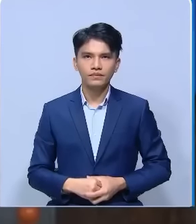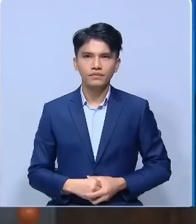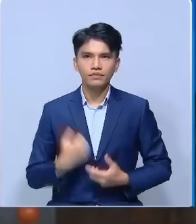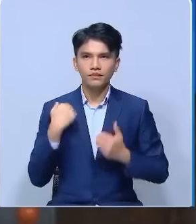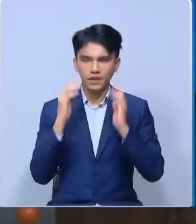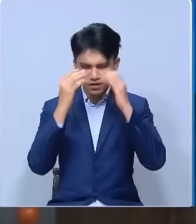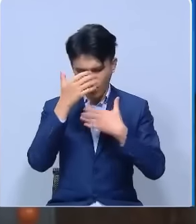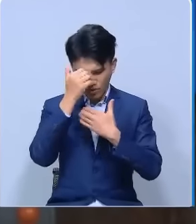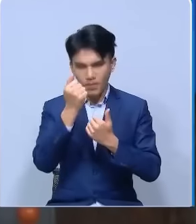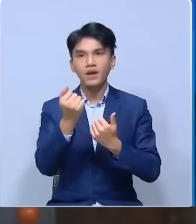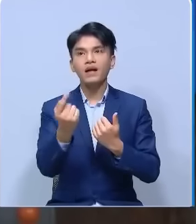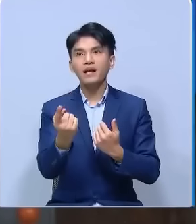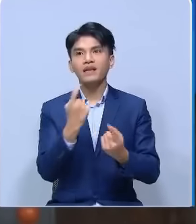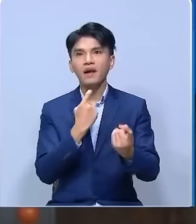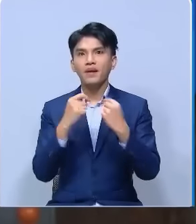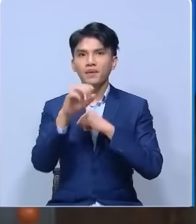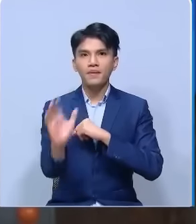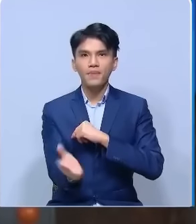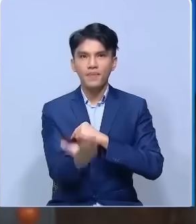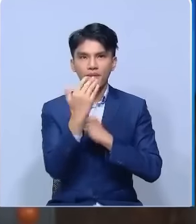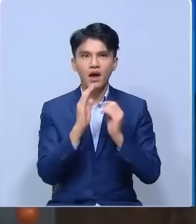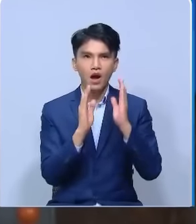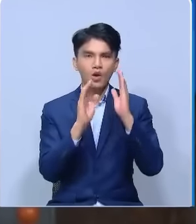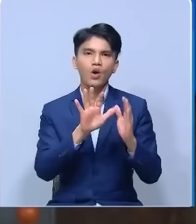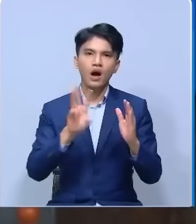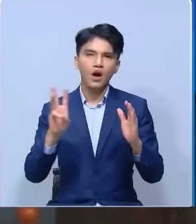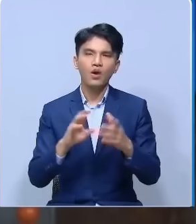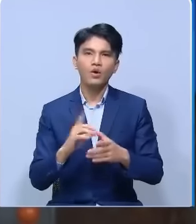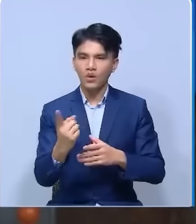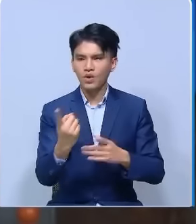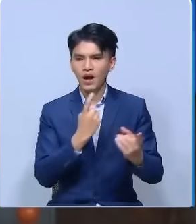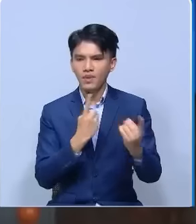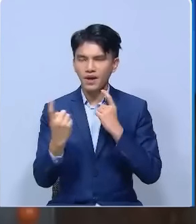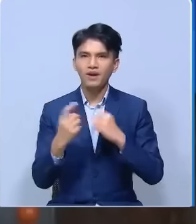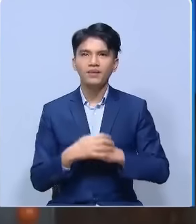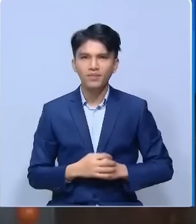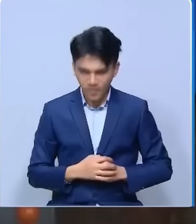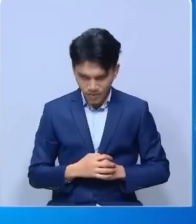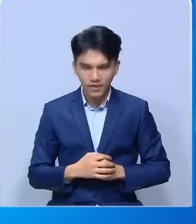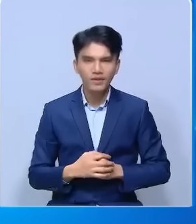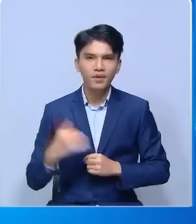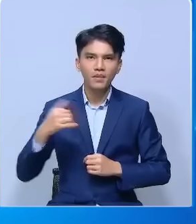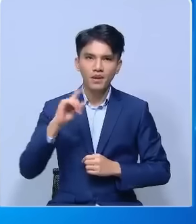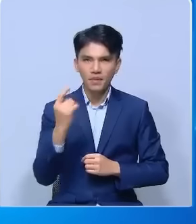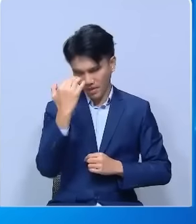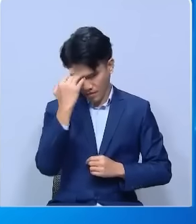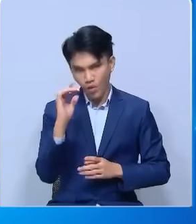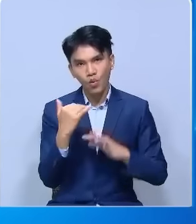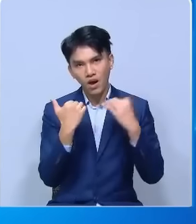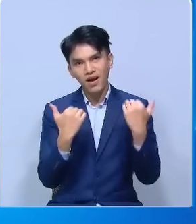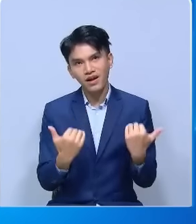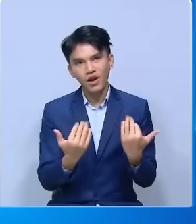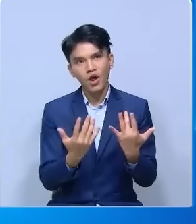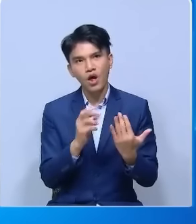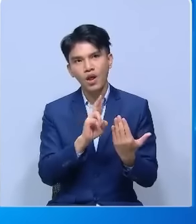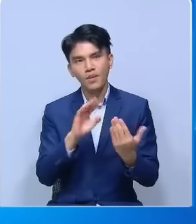มีมาหลายรายประมาณตั้งแต่เช้ามาก็ห้าหกรายแล้วก็เลยนัดเข้ามาว่าเดี๋ยวมาสายๆแล้วกันเพราะว่ากำลังรอระ